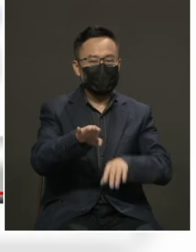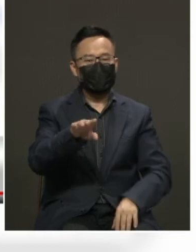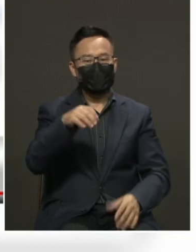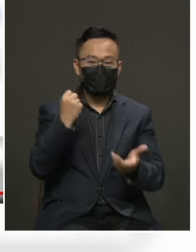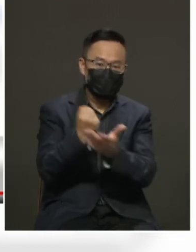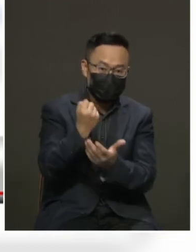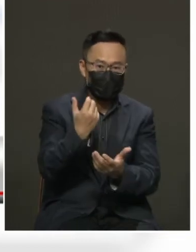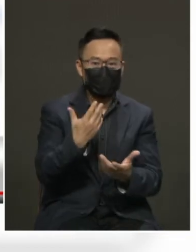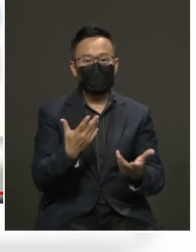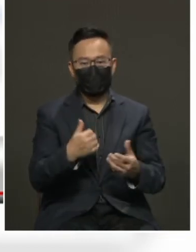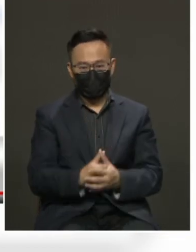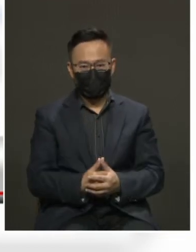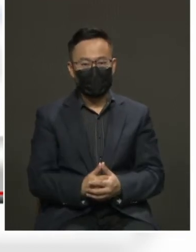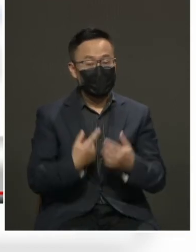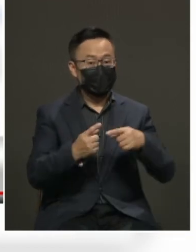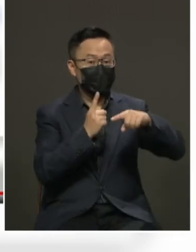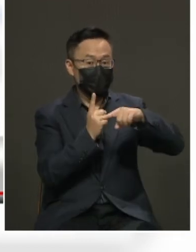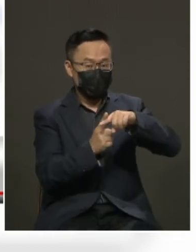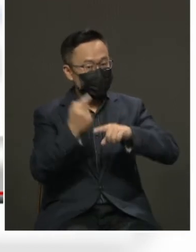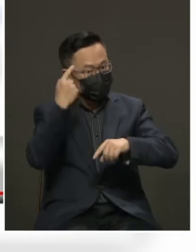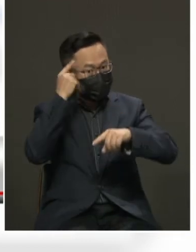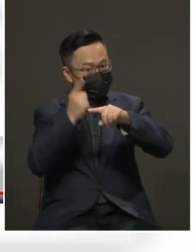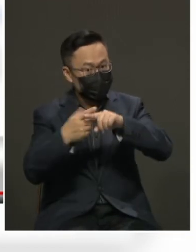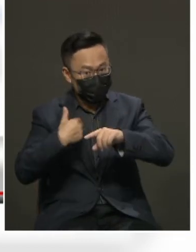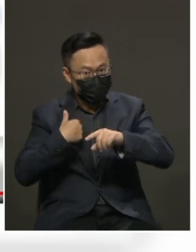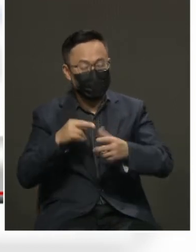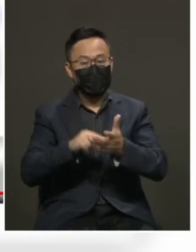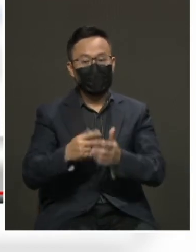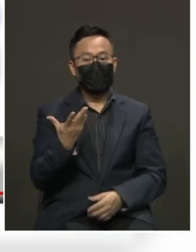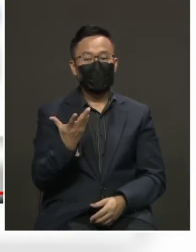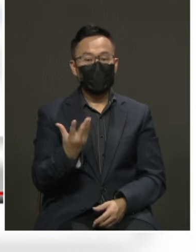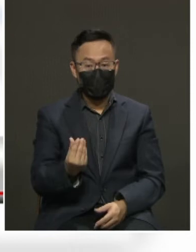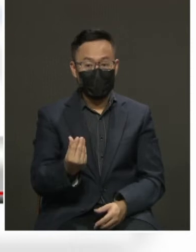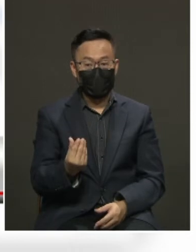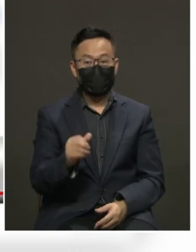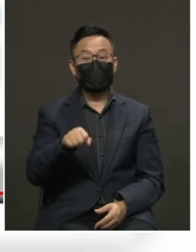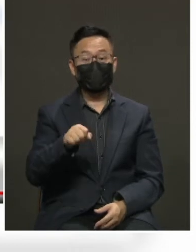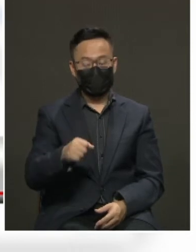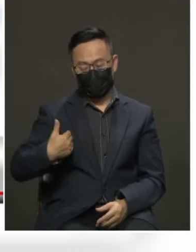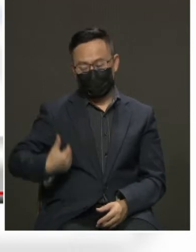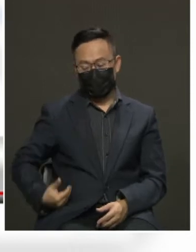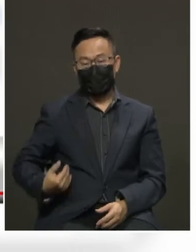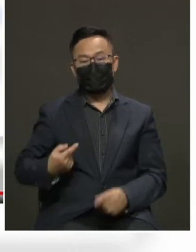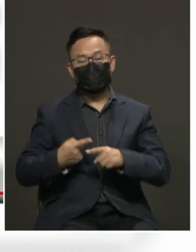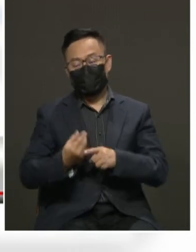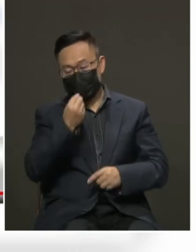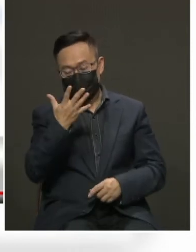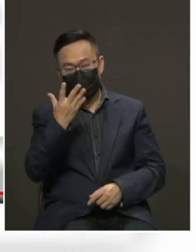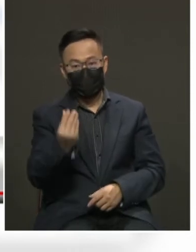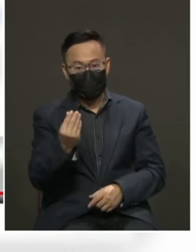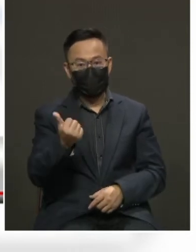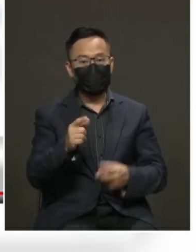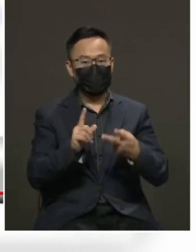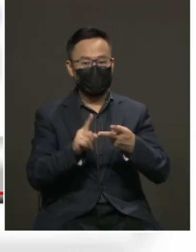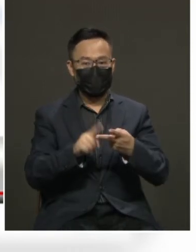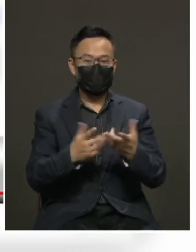ที่สุดของทีมวิลเลียมส์ไปส่วนโพซิทีฟเนี่ยในแง่บวกก็ลดน้ำหนักก่อนจะไปแข่งที่สิงคโปร์แล้วก็นี่ไงคูสกาสอย่